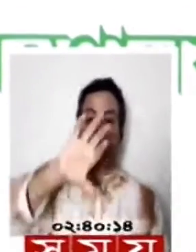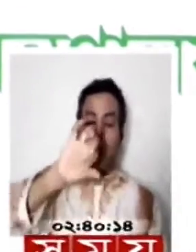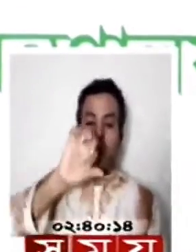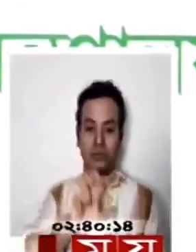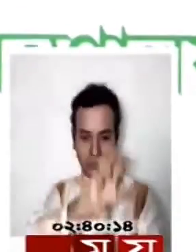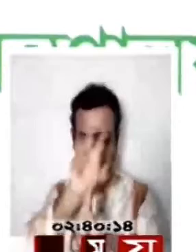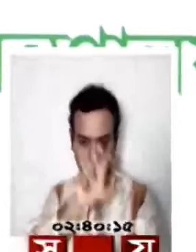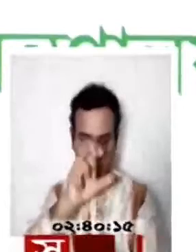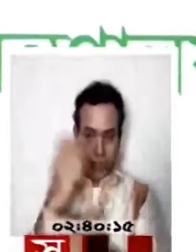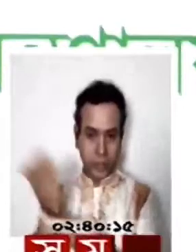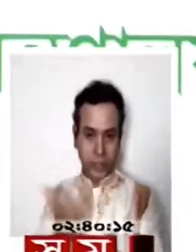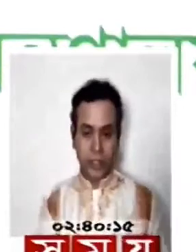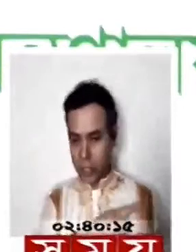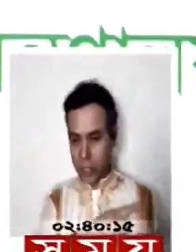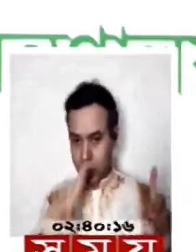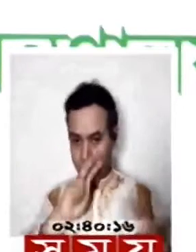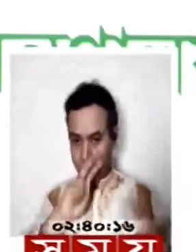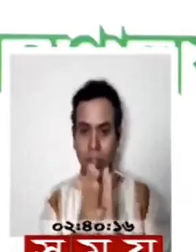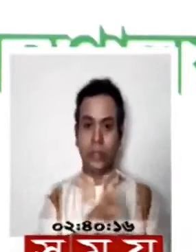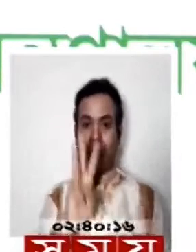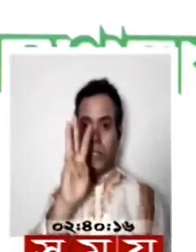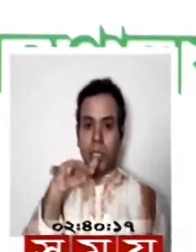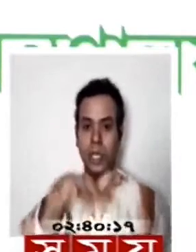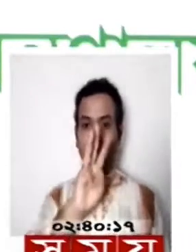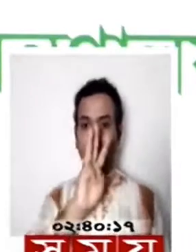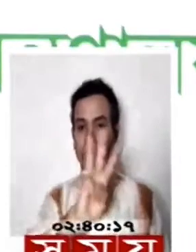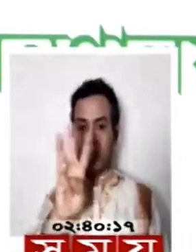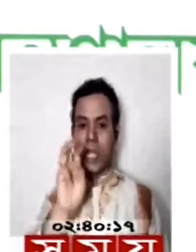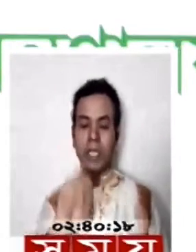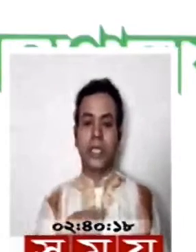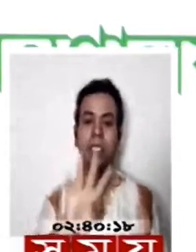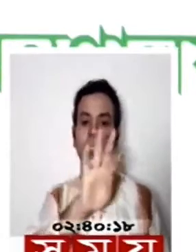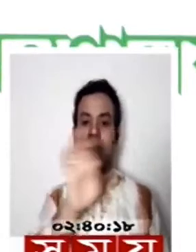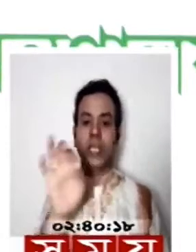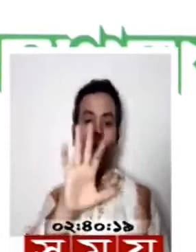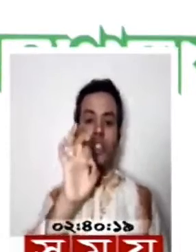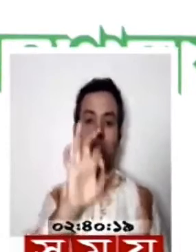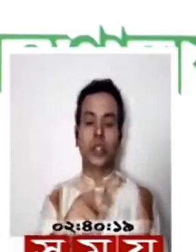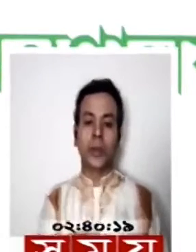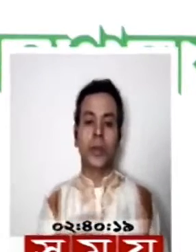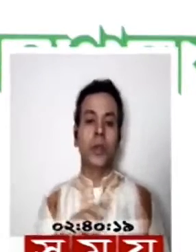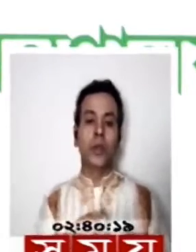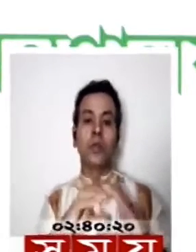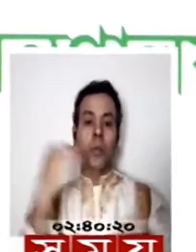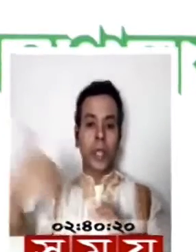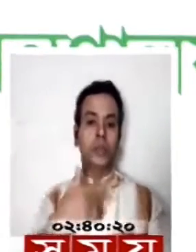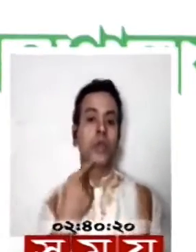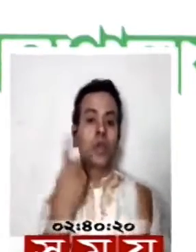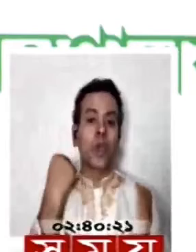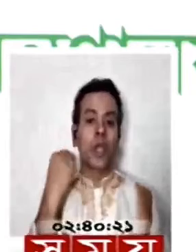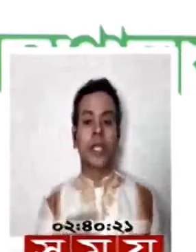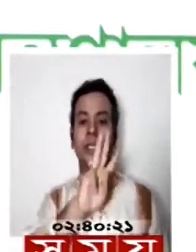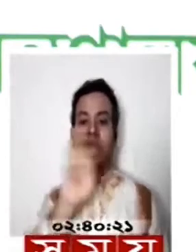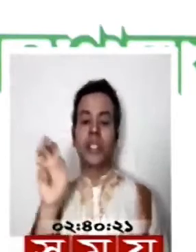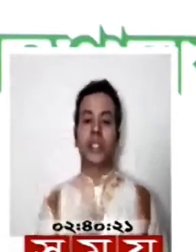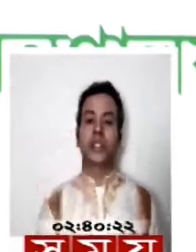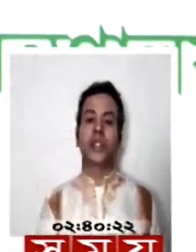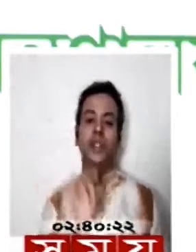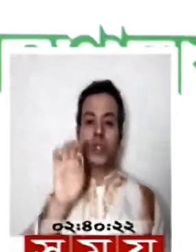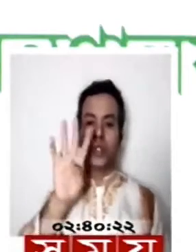স্ক্রিনিং কার্যক্রম, বিমানবন্দরে 24 ঘন্টায় 1,090 জনকে স্ক্রিন করা হয়েছে এবং এ পর্যন্ত বিমানবন্দরে স্ক্রিনিং হয়েছে